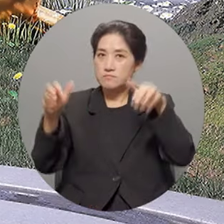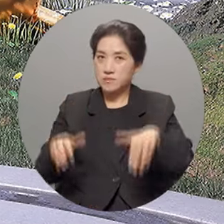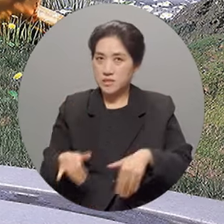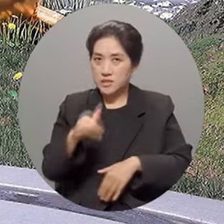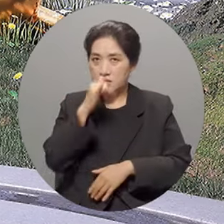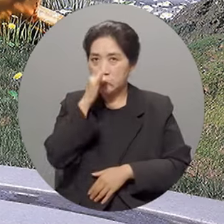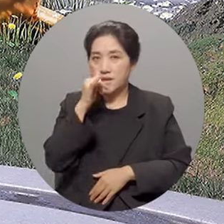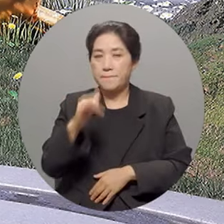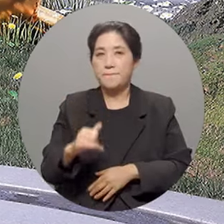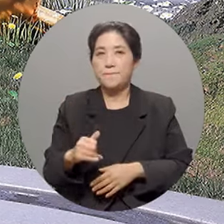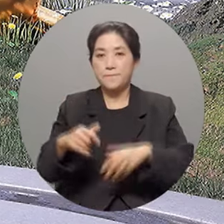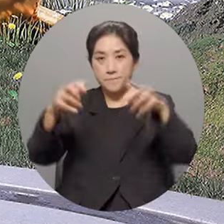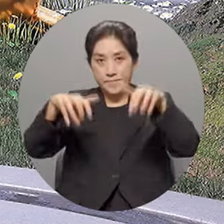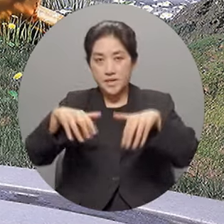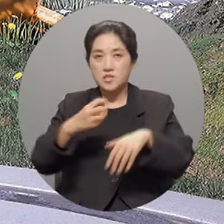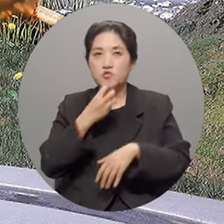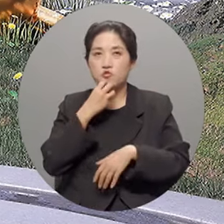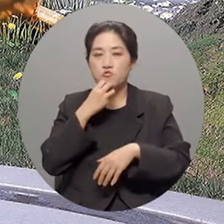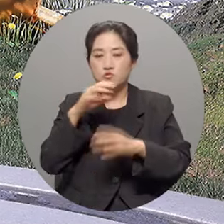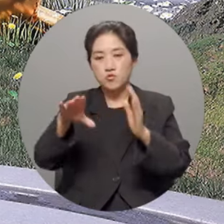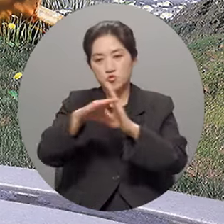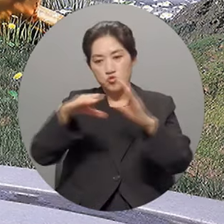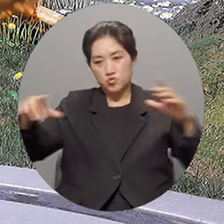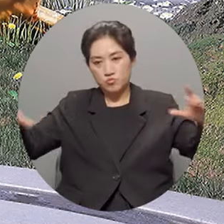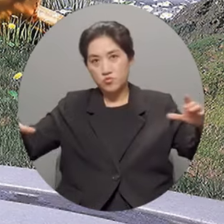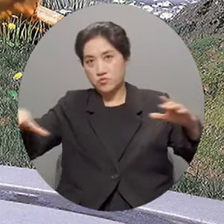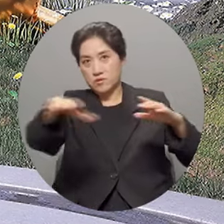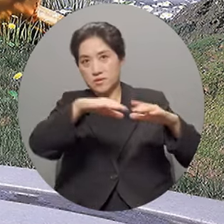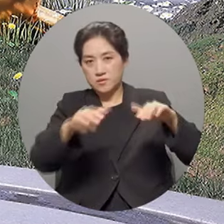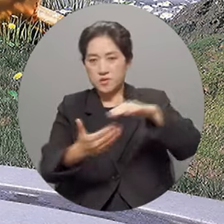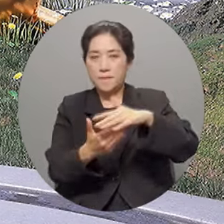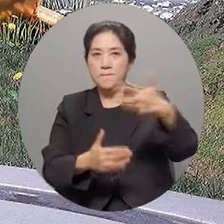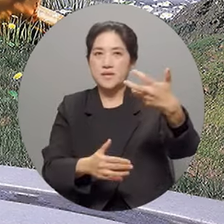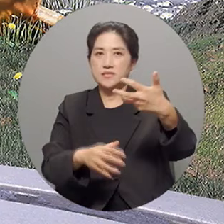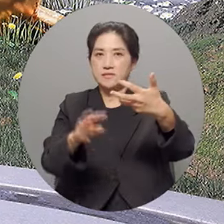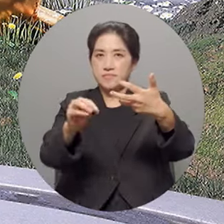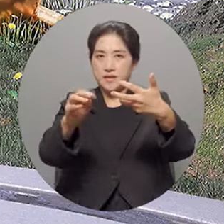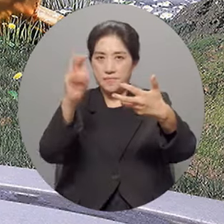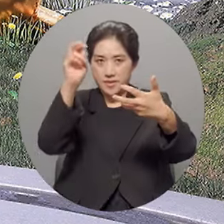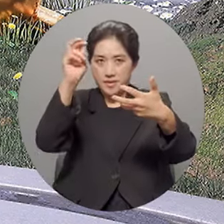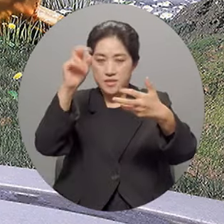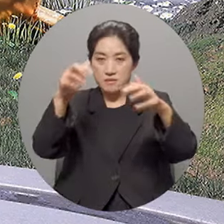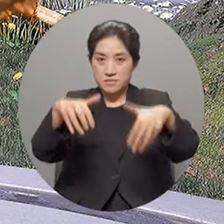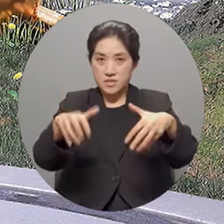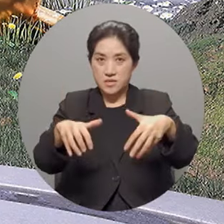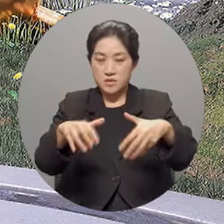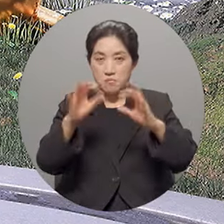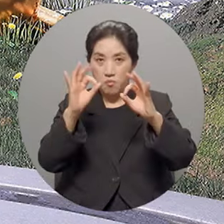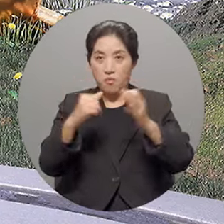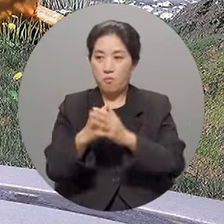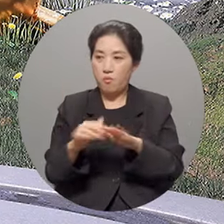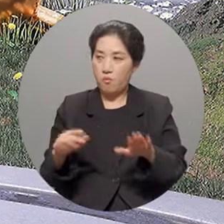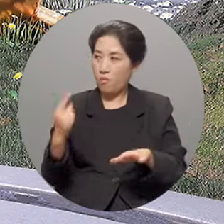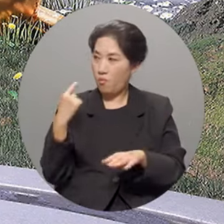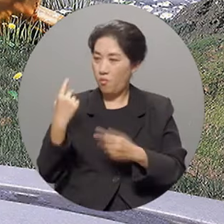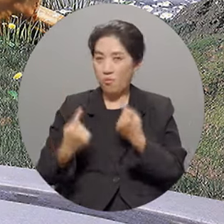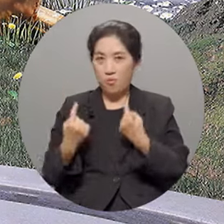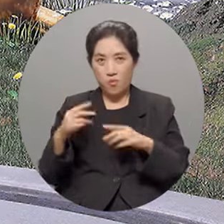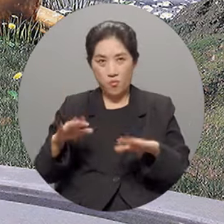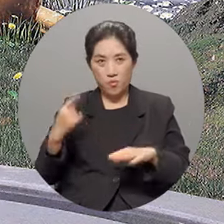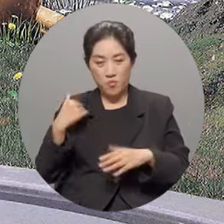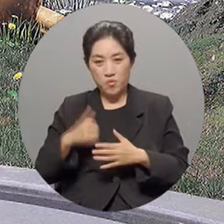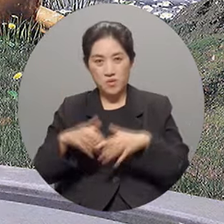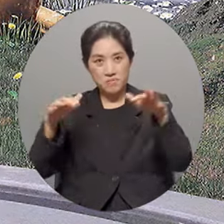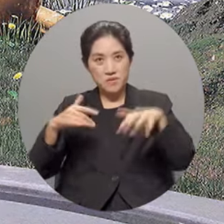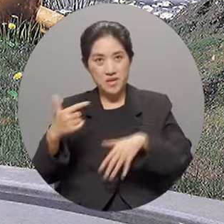있습니다 예상 강우량은 서울등 중부 지방에 최고 80mm 가량입니다이 비의 양만 보면 이번에 내린 비만큼 많은